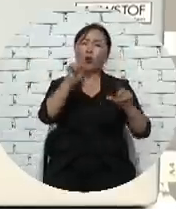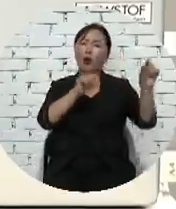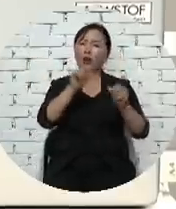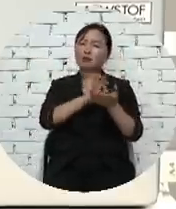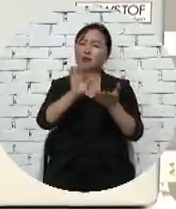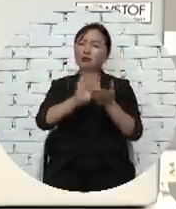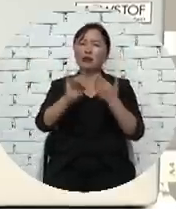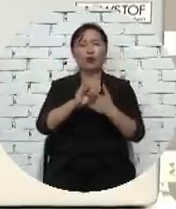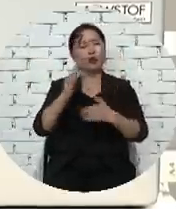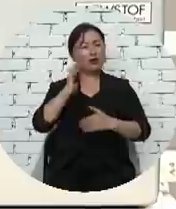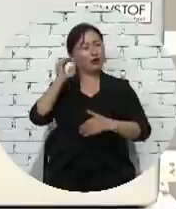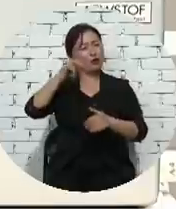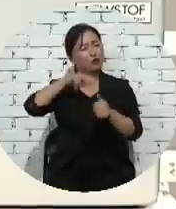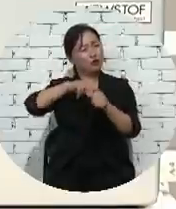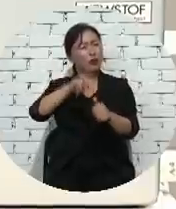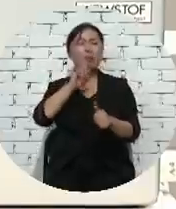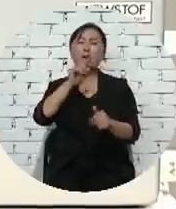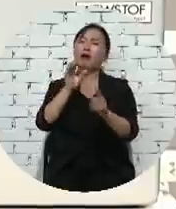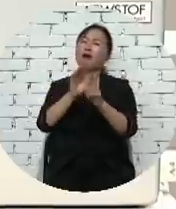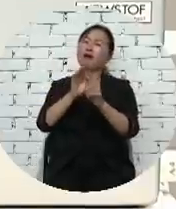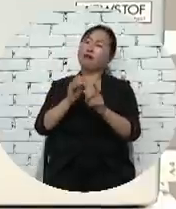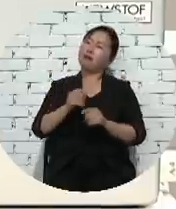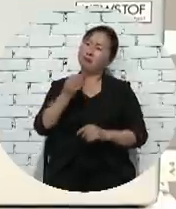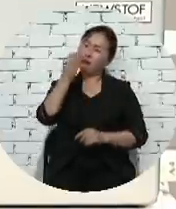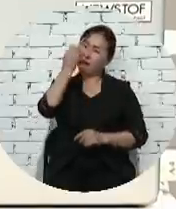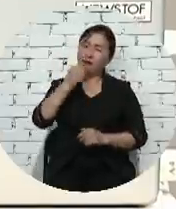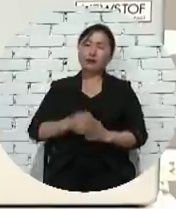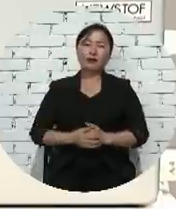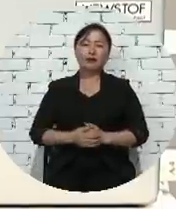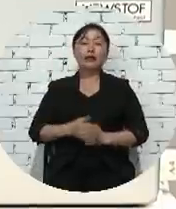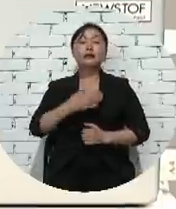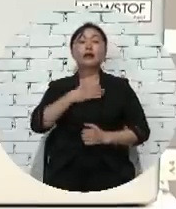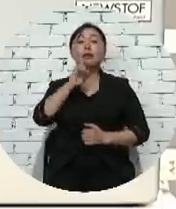언론관인지에 대해서 여쭤보고 있는 거예요 지금. 그러면 제가 한 말씀 드리면요.